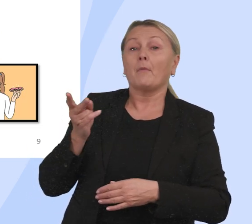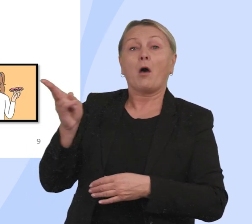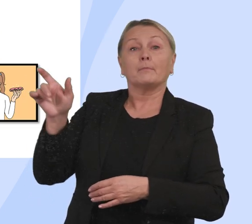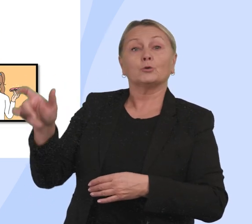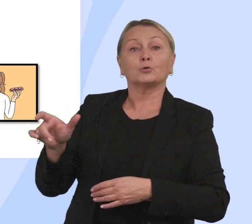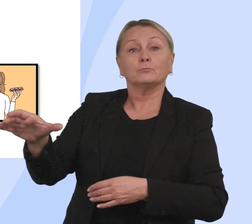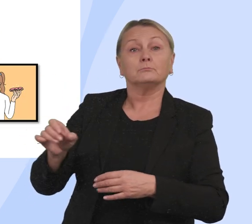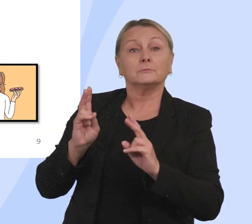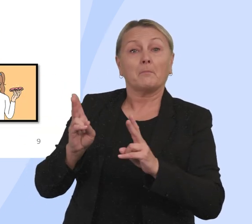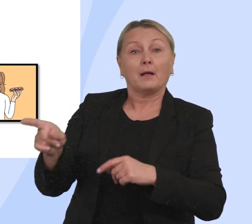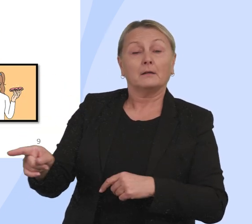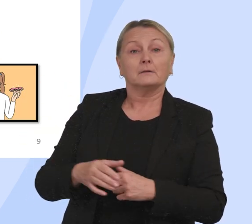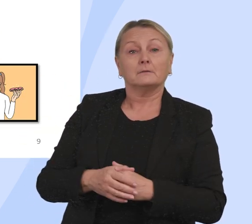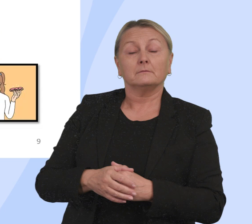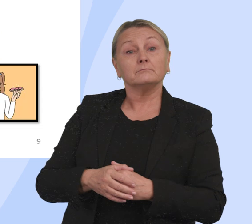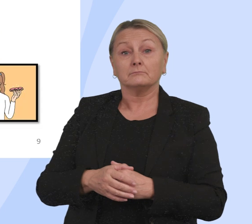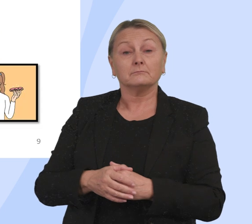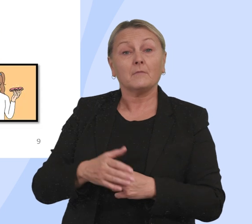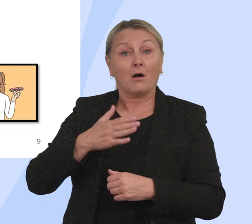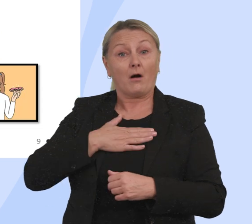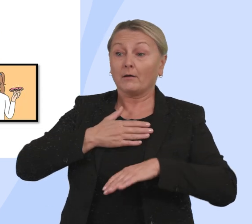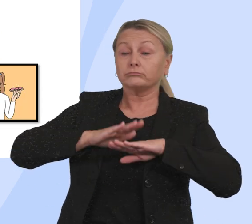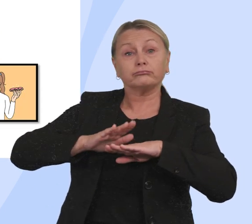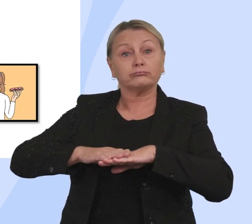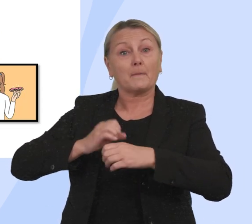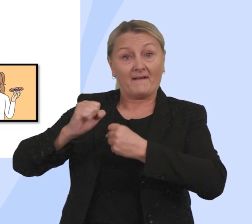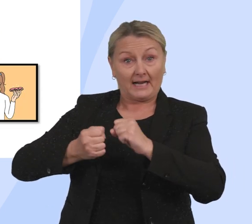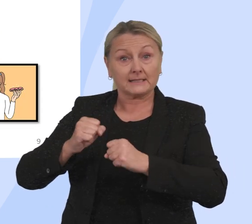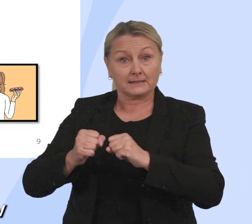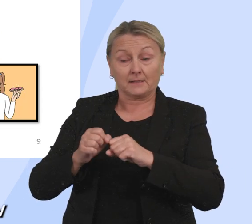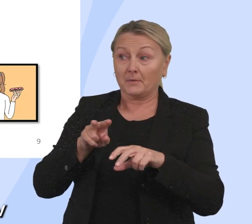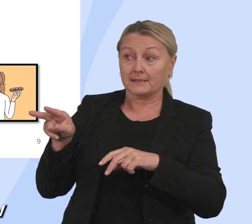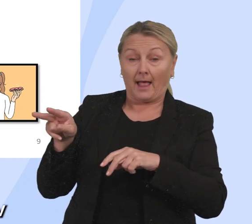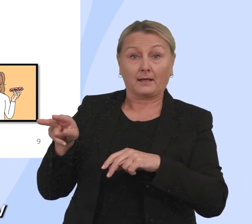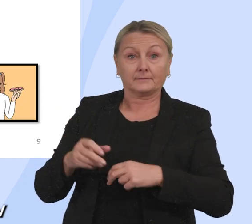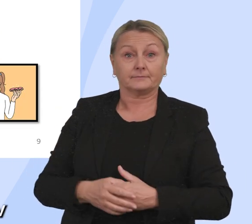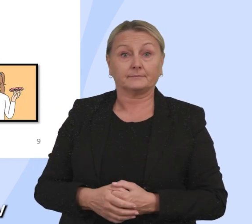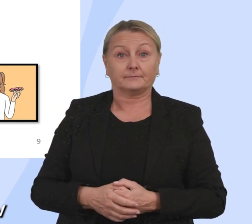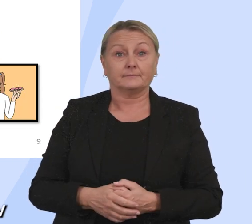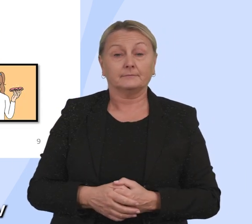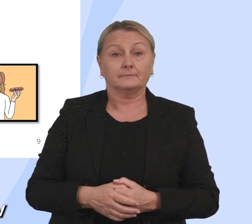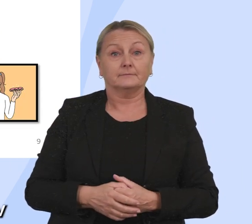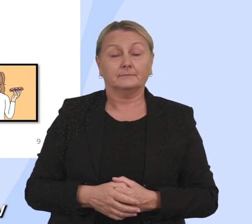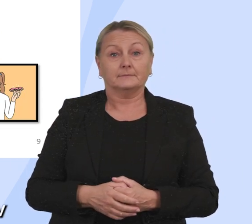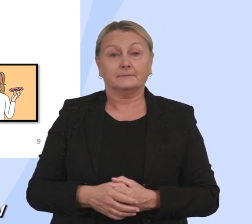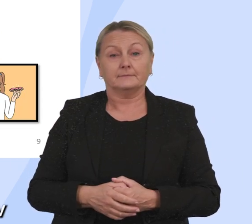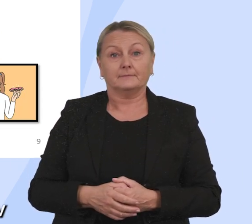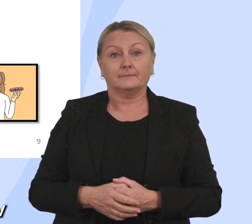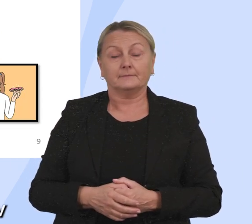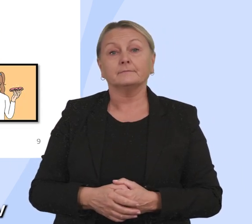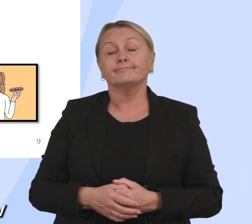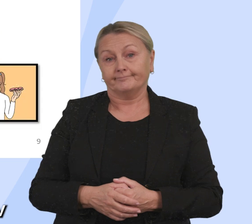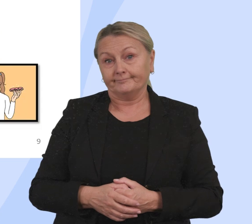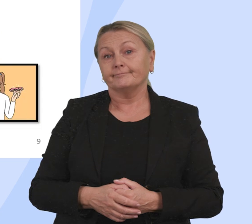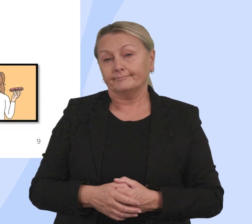og så har man allerede forberedt bevægelsen. Så kan der være en forståelse af aktiviteten